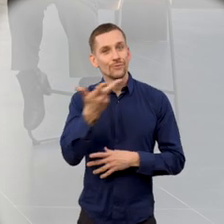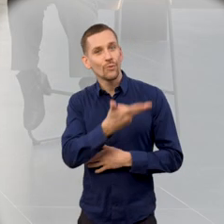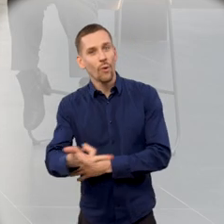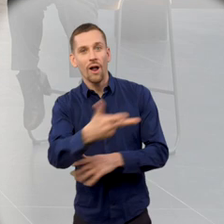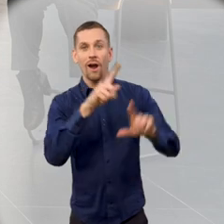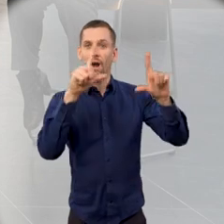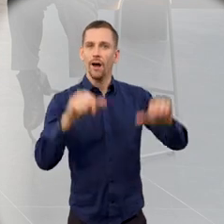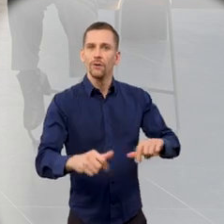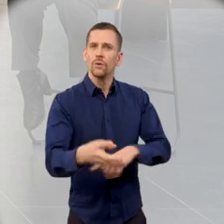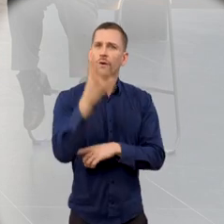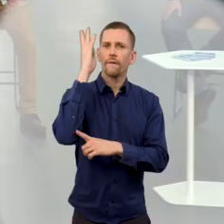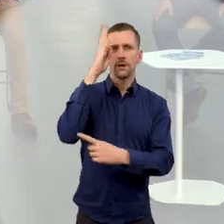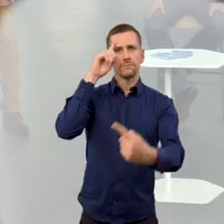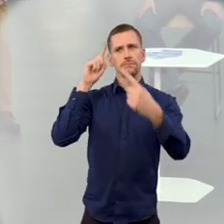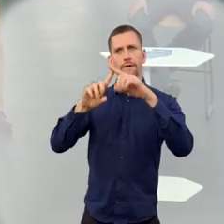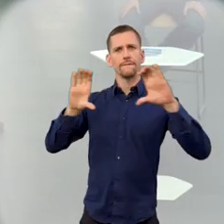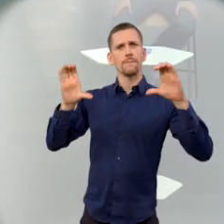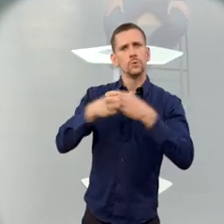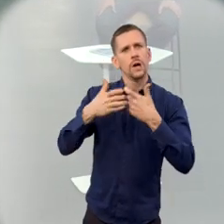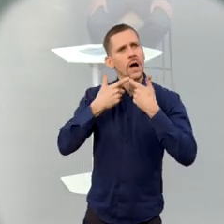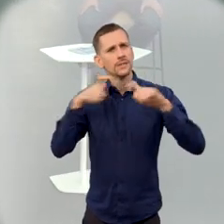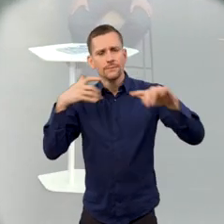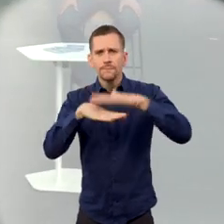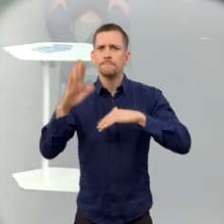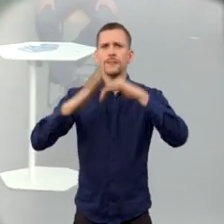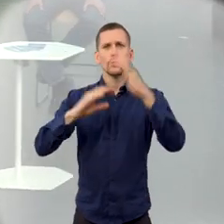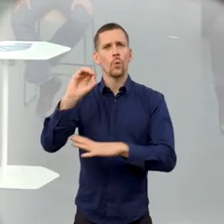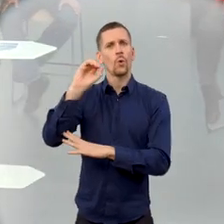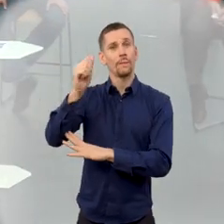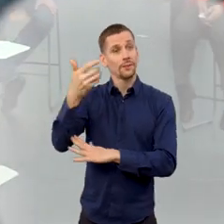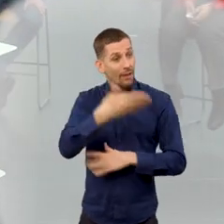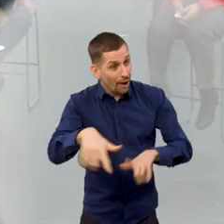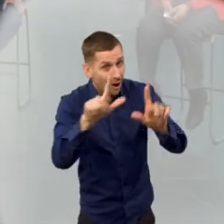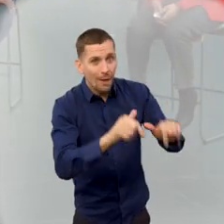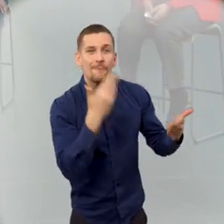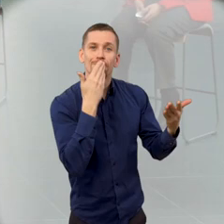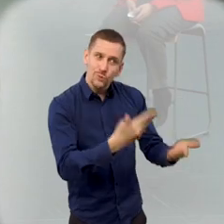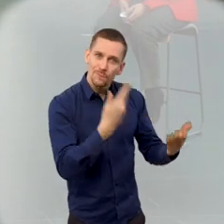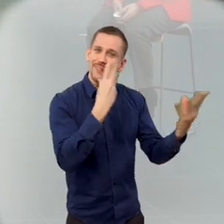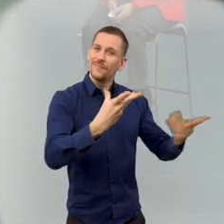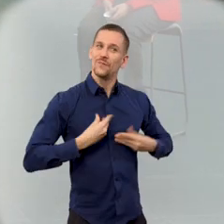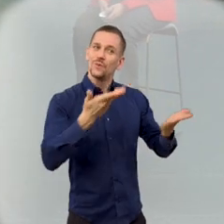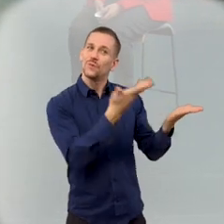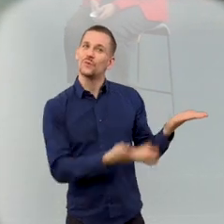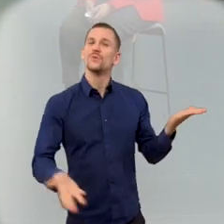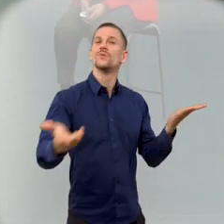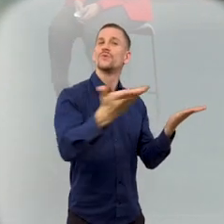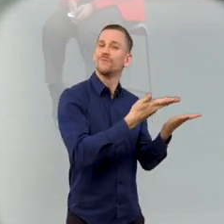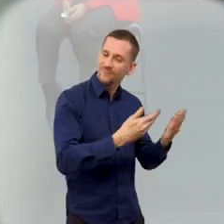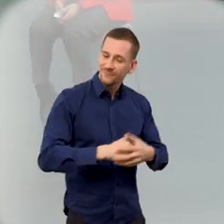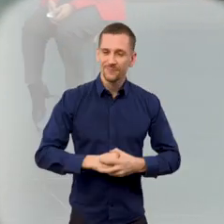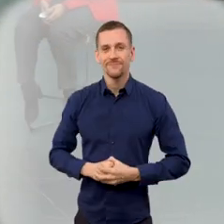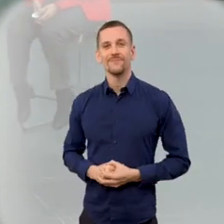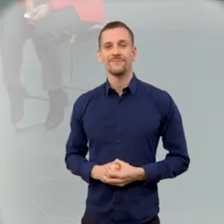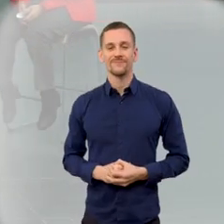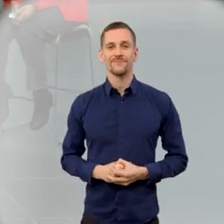Bonjour et bonjour. Bienvenue bonjour. À tous les trois à cette conférence sur des formations accessibles à toutes et tous au métier du numérique. Alors je